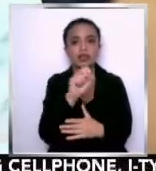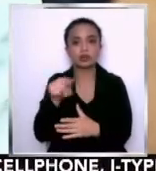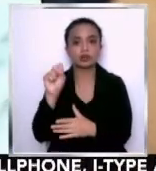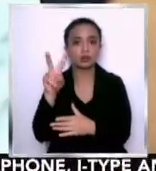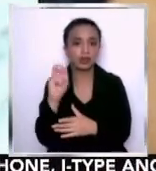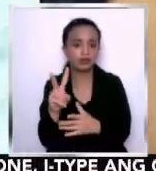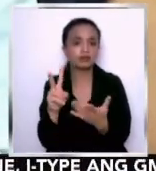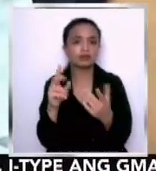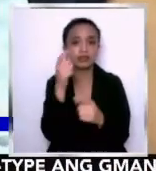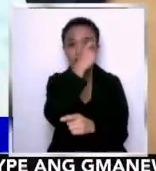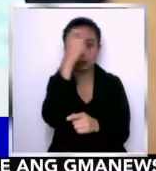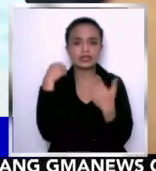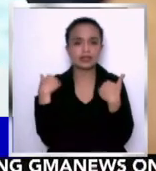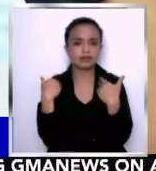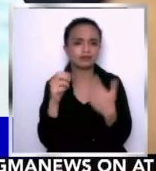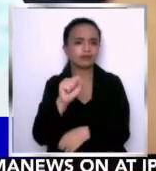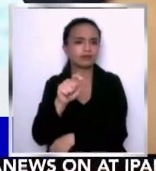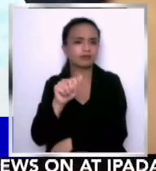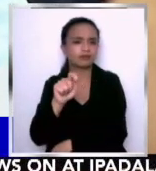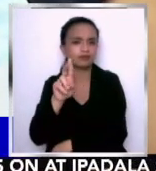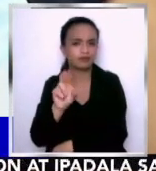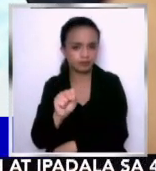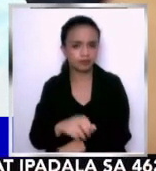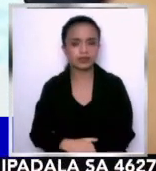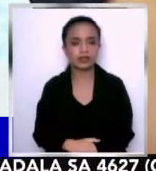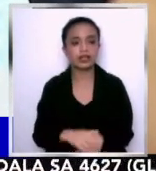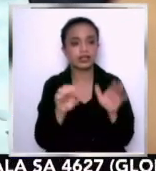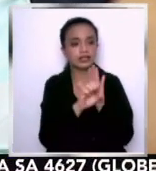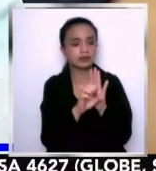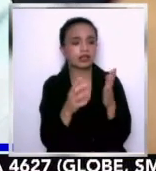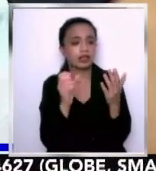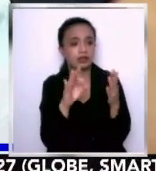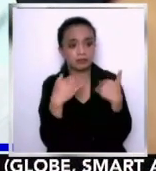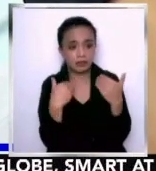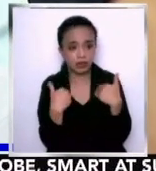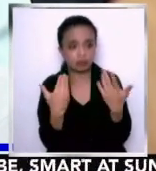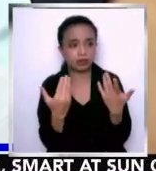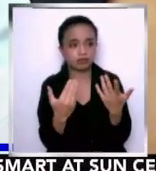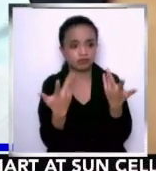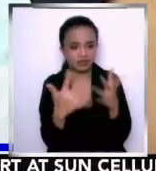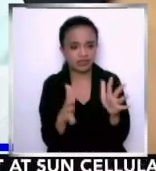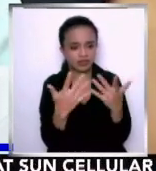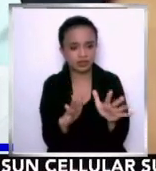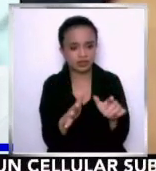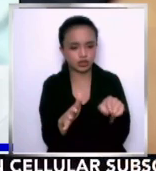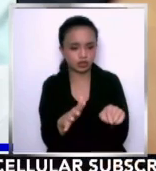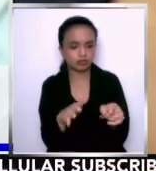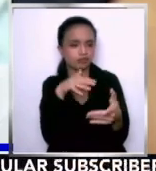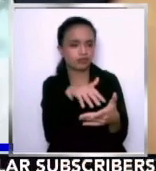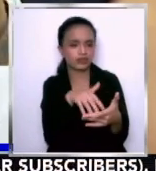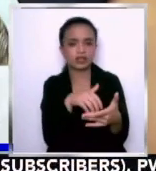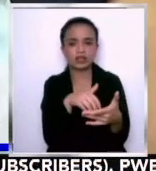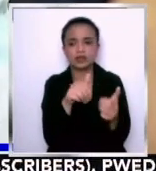TESDA yung usapin tungkol sa yung kanilang natapos, pwede bang merong equivalency na hindi na kung tutugon